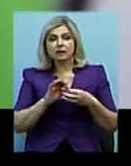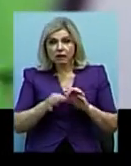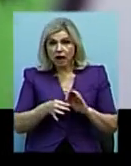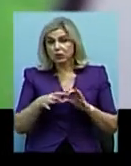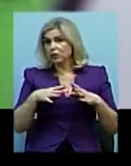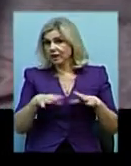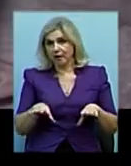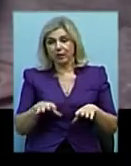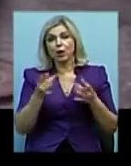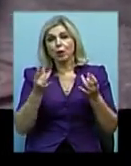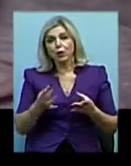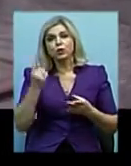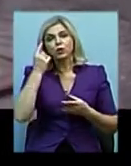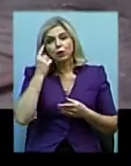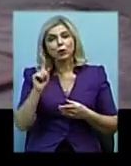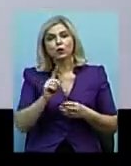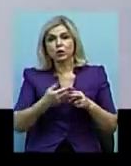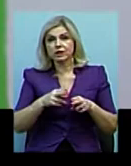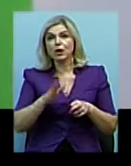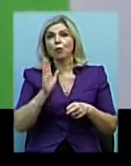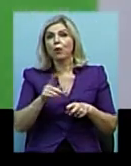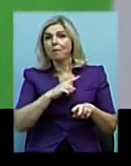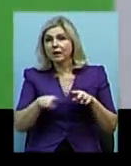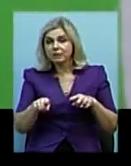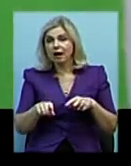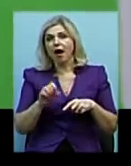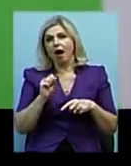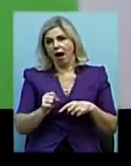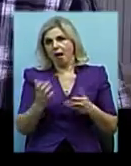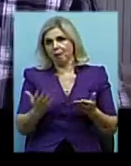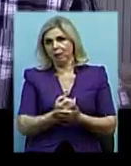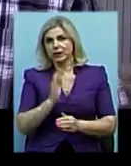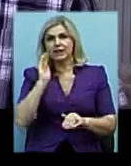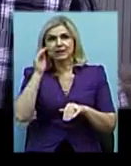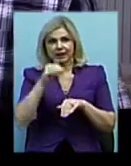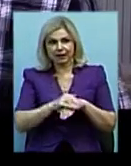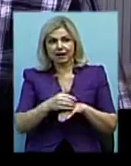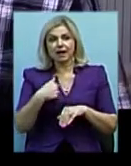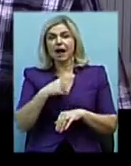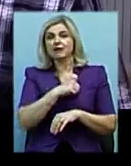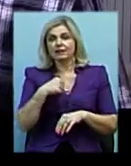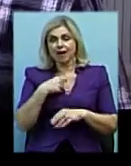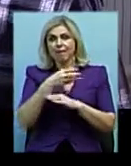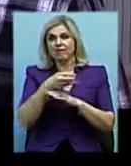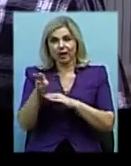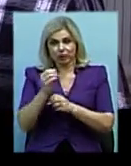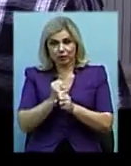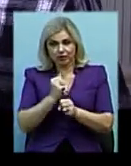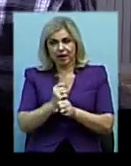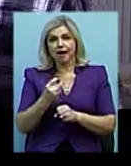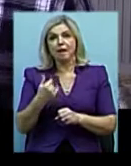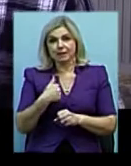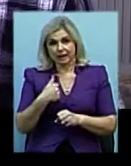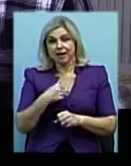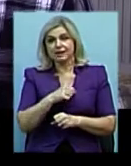Складнощів не було, просто ми думали, що це буде швидко, а вийшло на цілий день. Я сам знімаю відео і мені самому